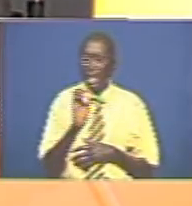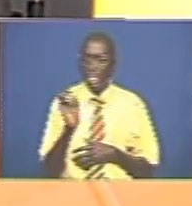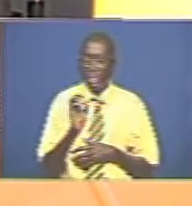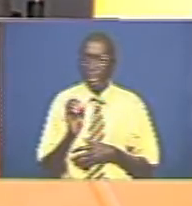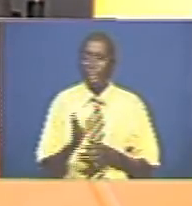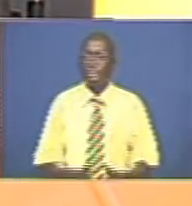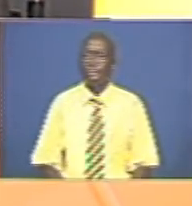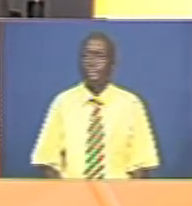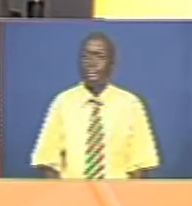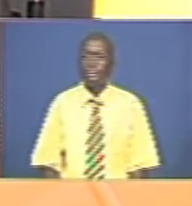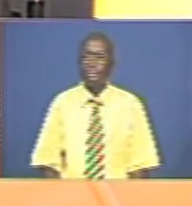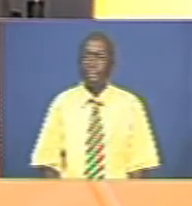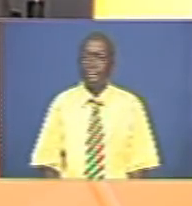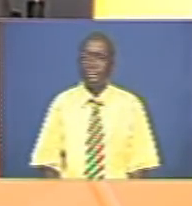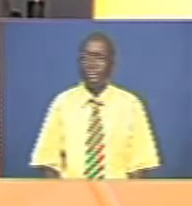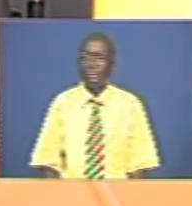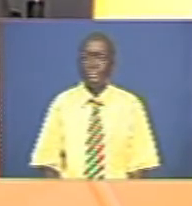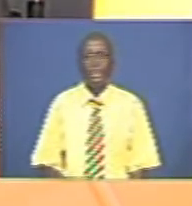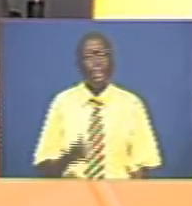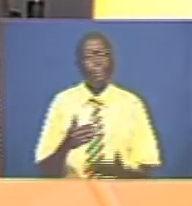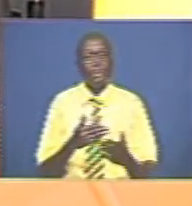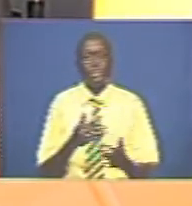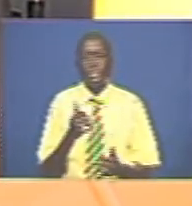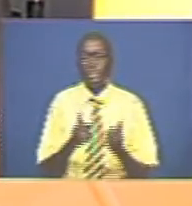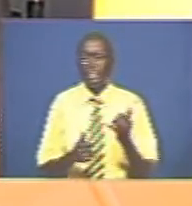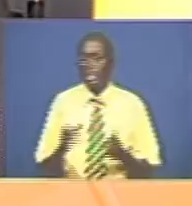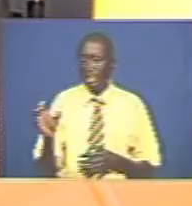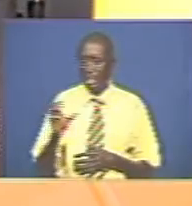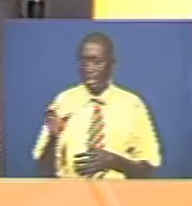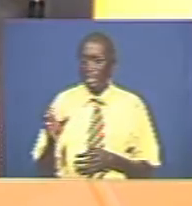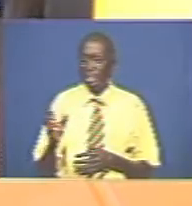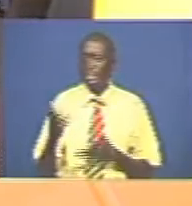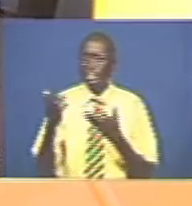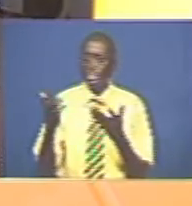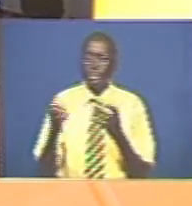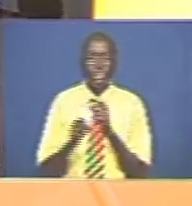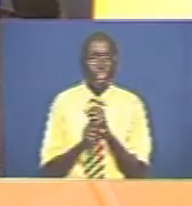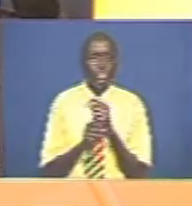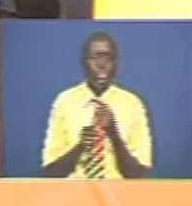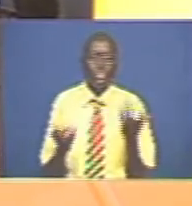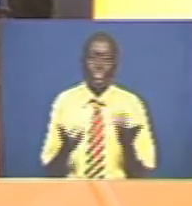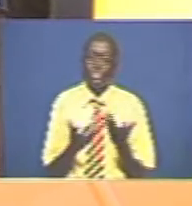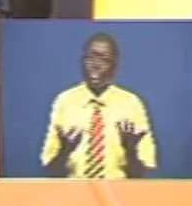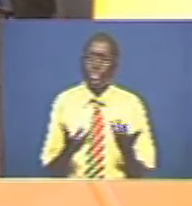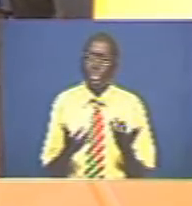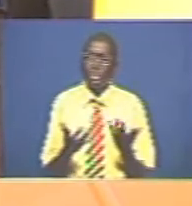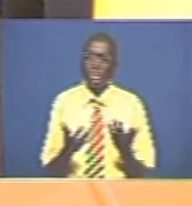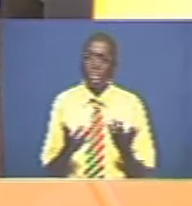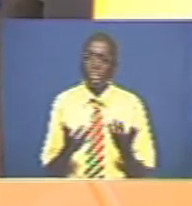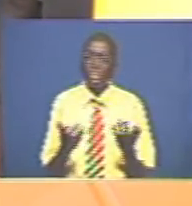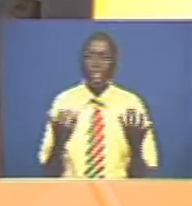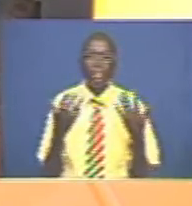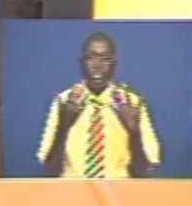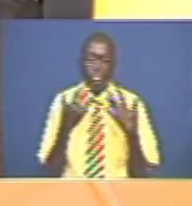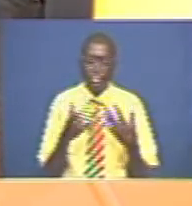kabla haujatupatia kibao, sio? Catherine. Yeah, fanya kile ambacho unaweza kufanya. Kabla nifanye, kabla nifunge